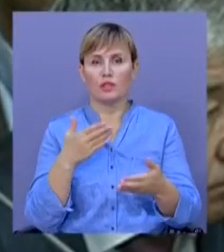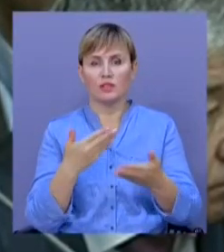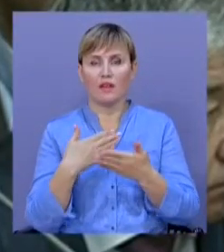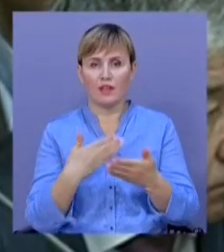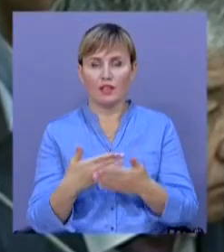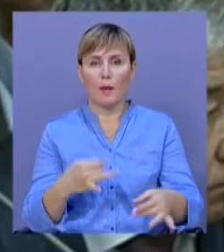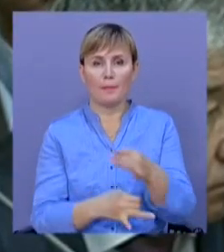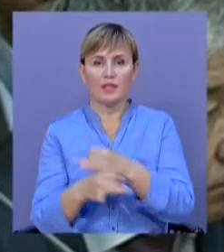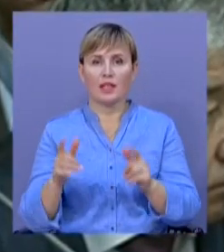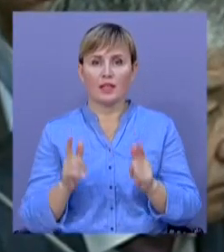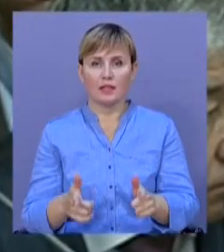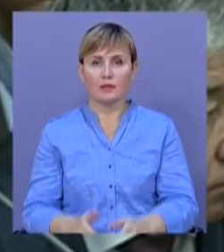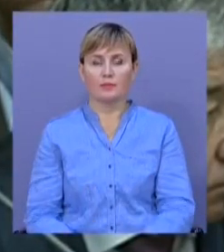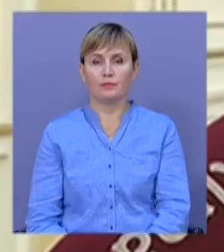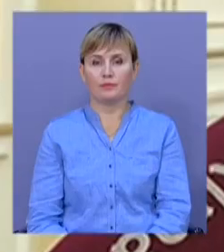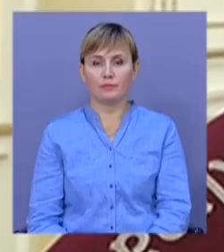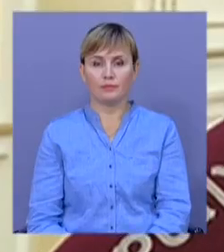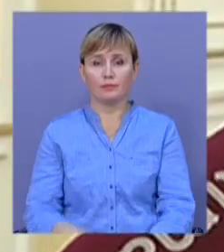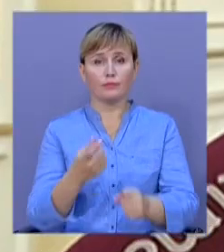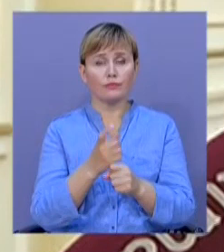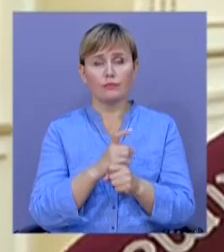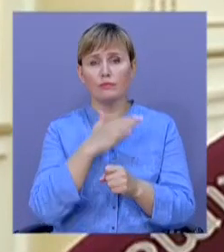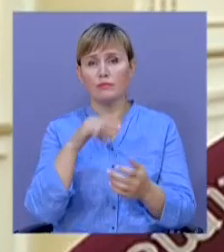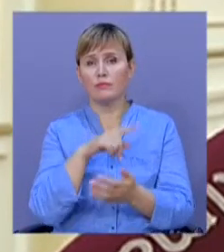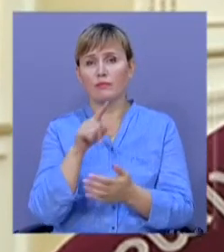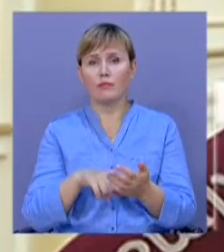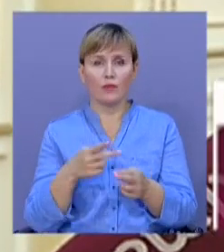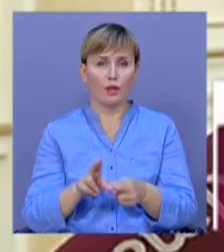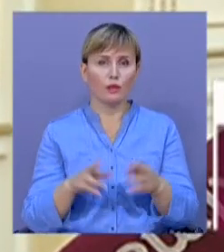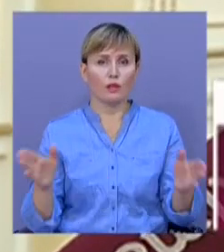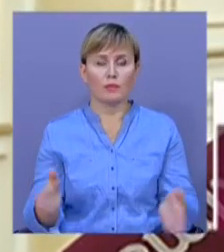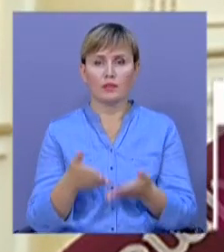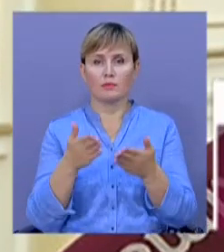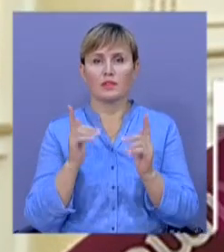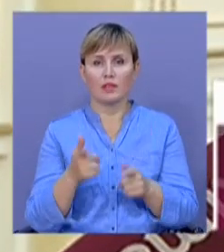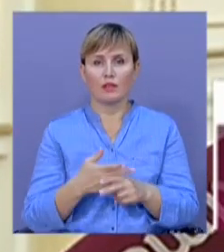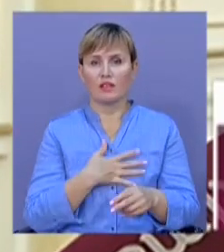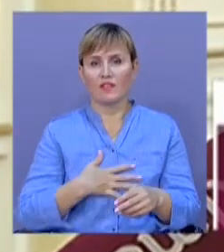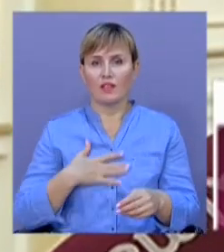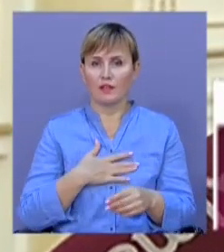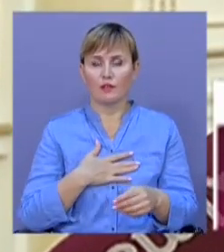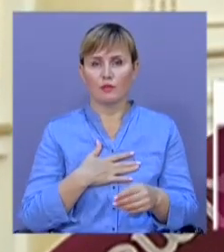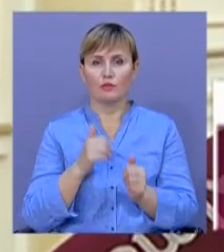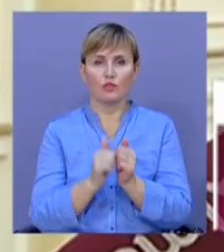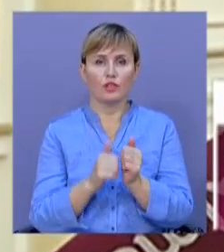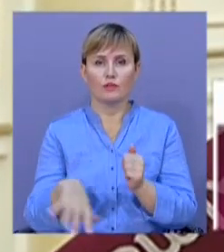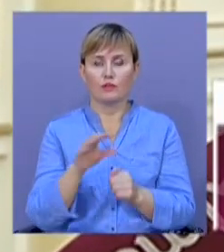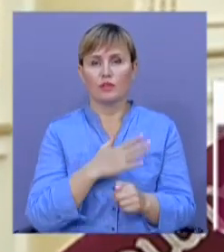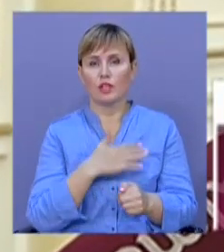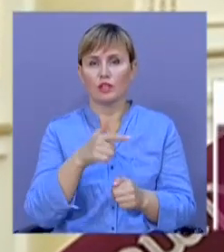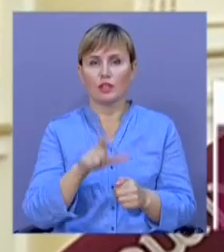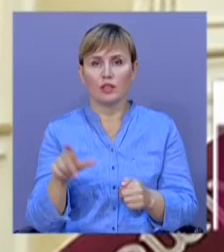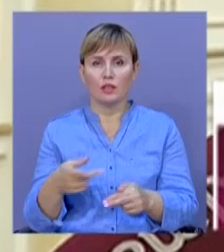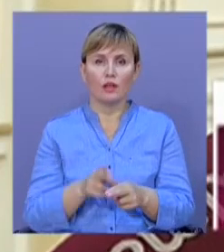общественного согласия. Очень многие вопросы, которые поднимаются населением, которые волнуют чаще всего наших граждан,